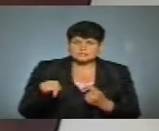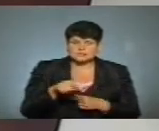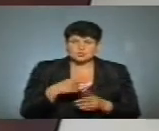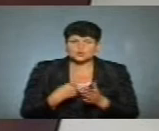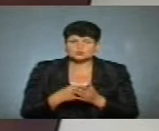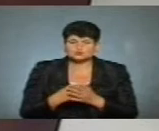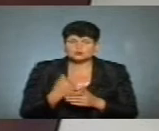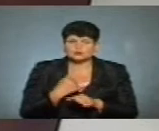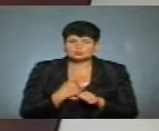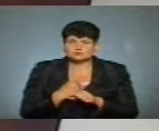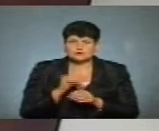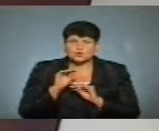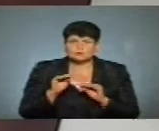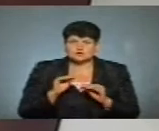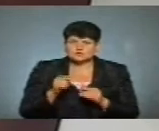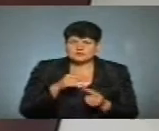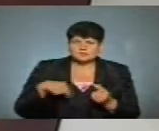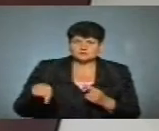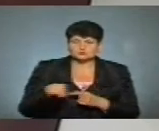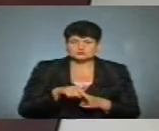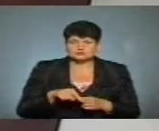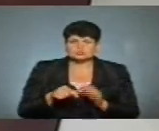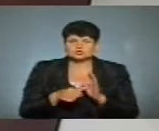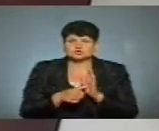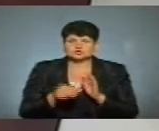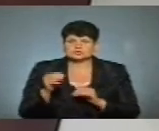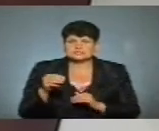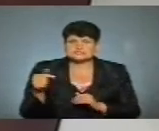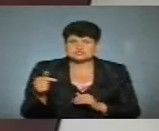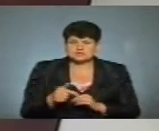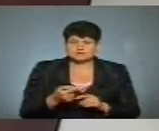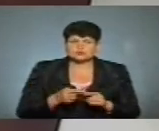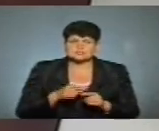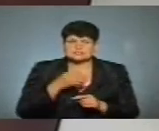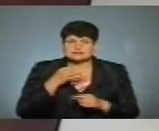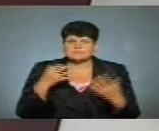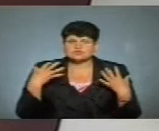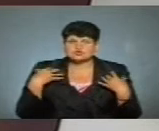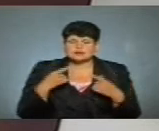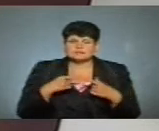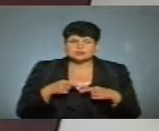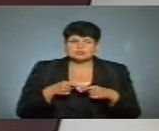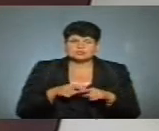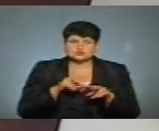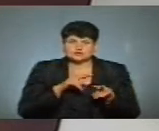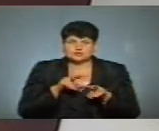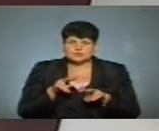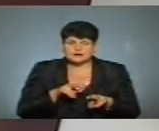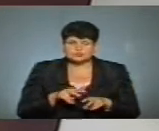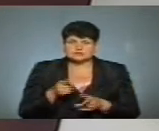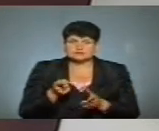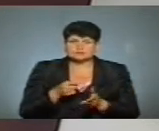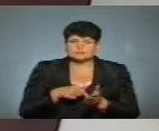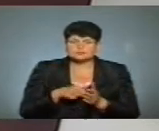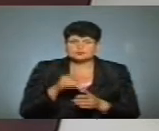робіт з облаштування кругового руху на цій ділянці – 600 тисяч гривень. Про це повідомив начальник відділу технічного нагляду Тернопільської міськради